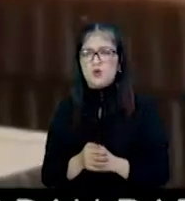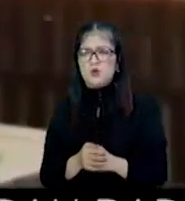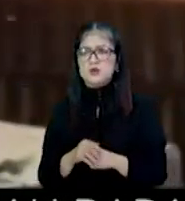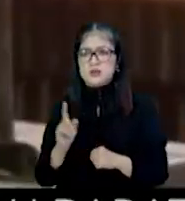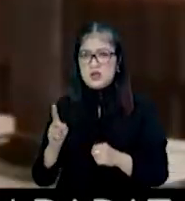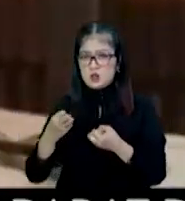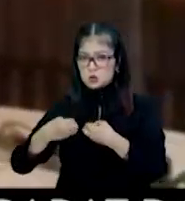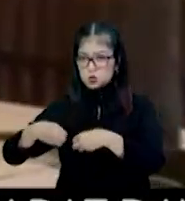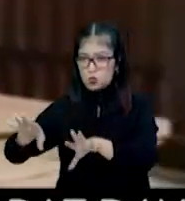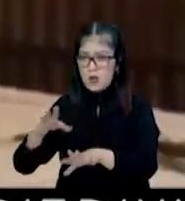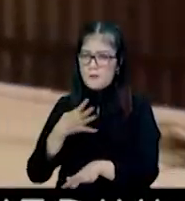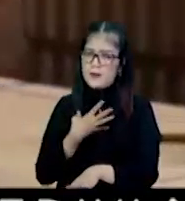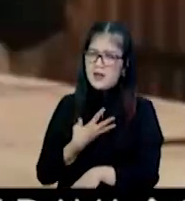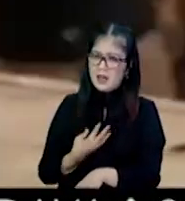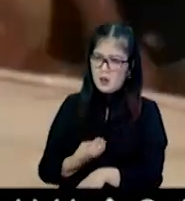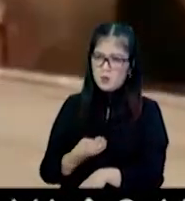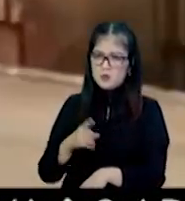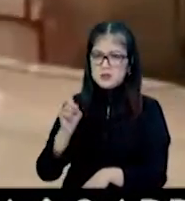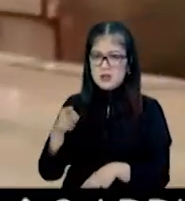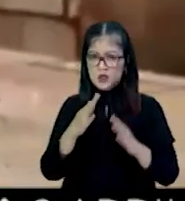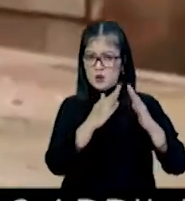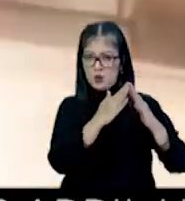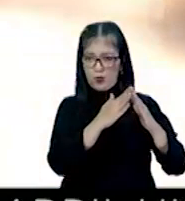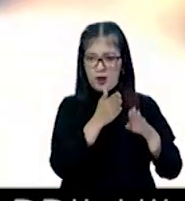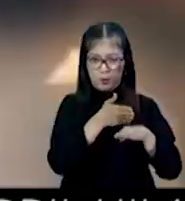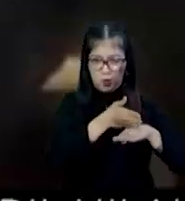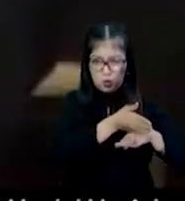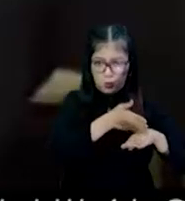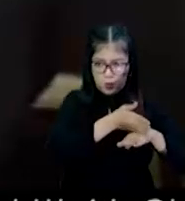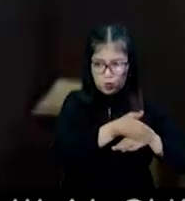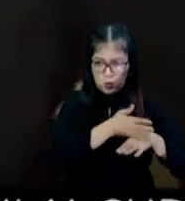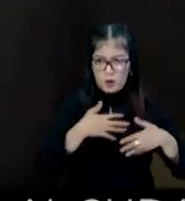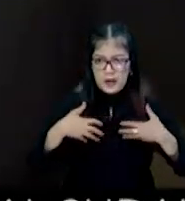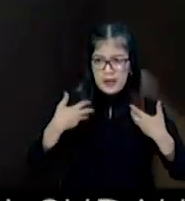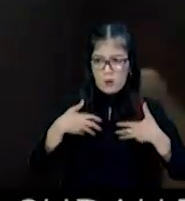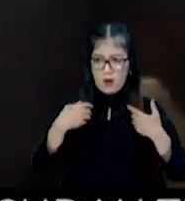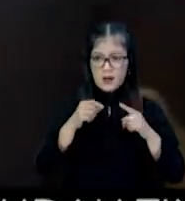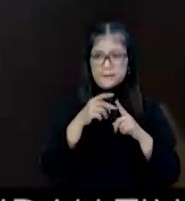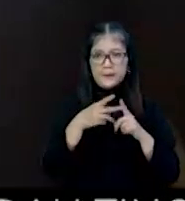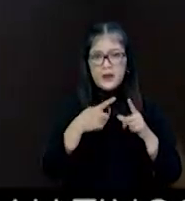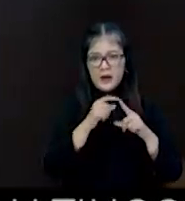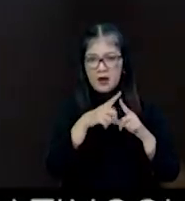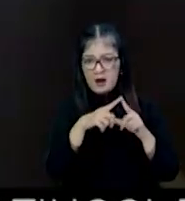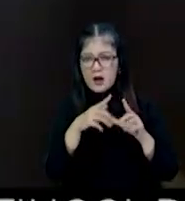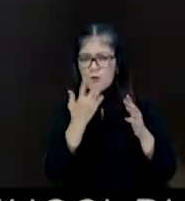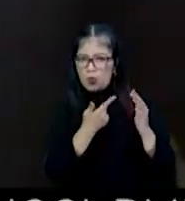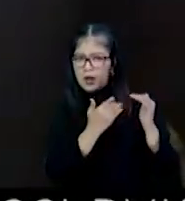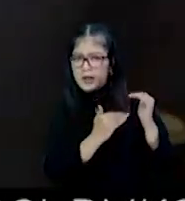sapi terjadi dari rumah pemotongan hewan RPH. Harga daging masih ngikutin harga